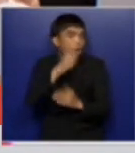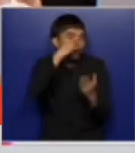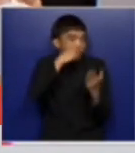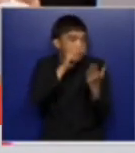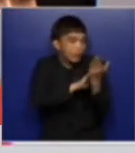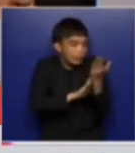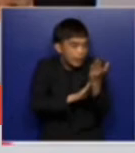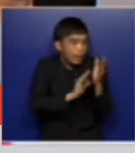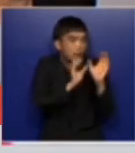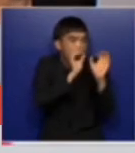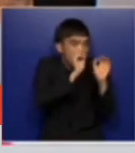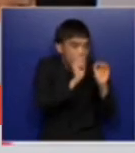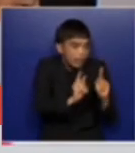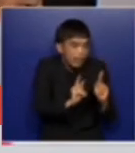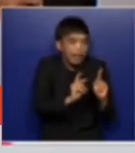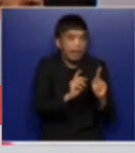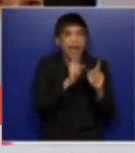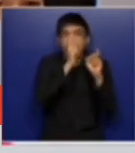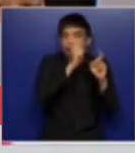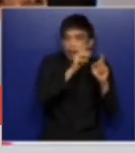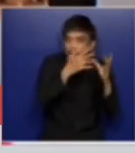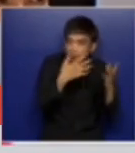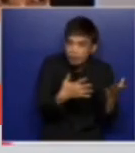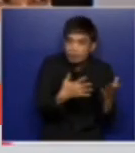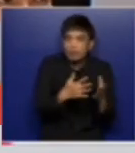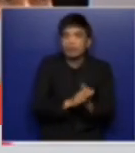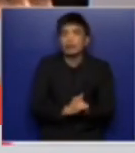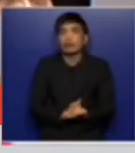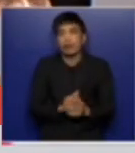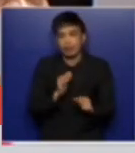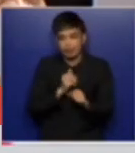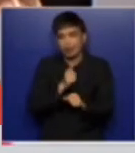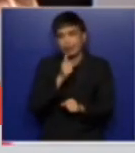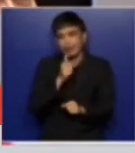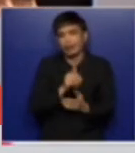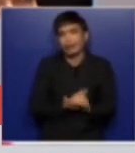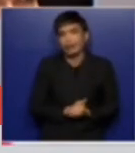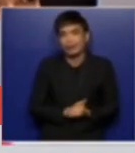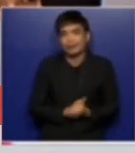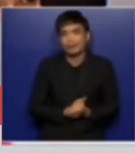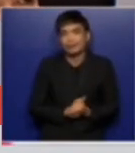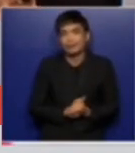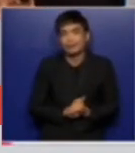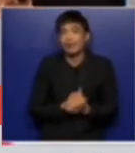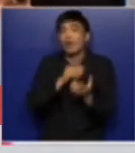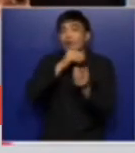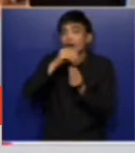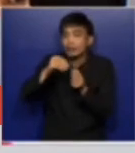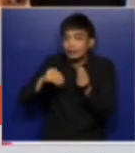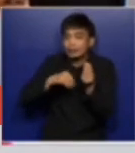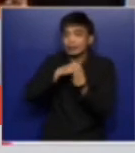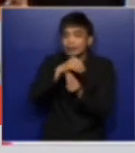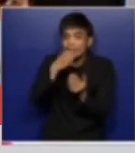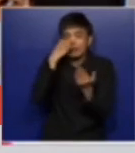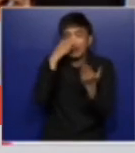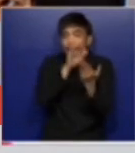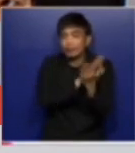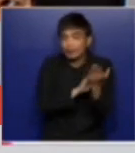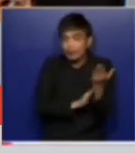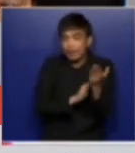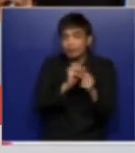ชีวิตในภาวะปกติก่อนที่จะเกิดสถานการณ์โควิดท่านประธานครับภาวะเศรษฐกิจของไทย